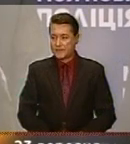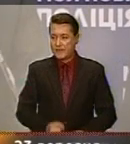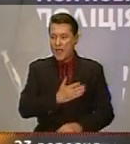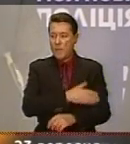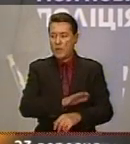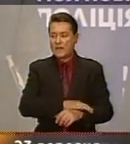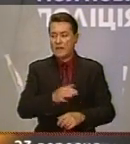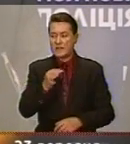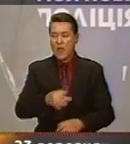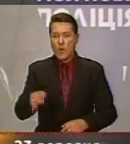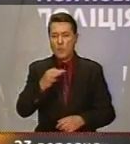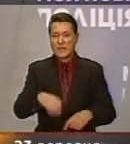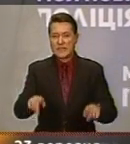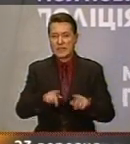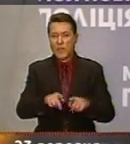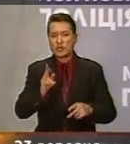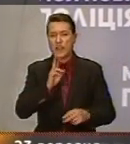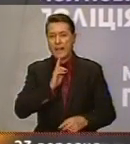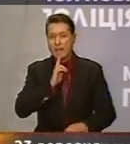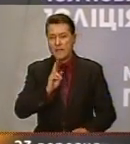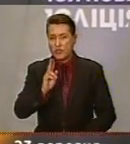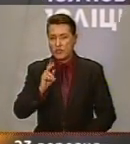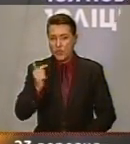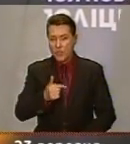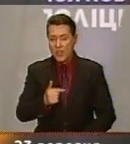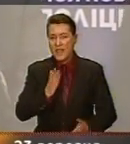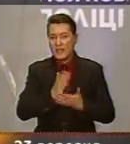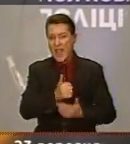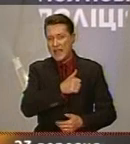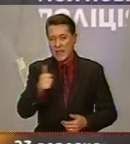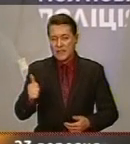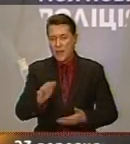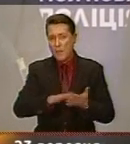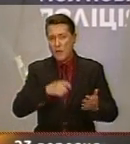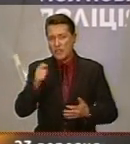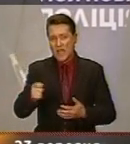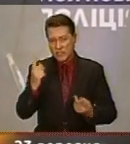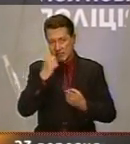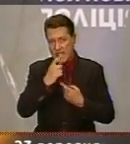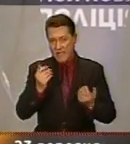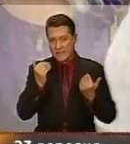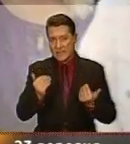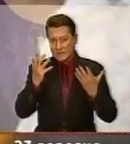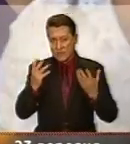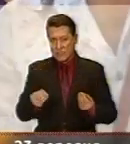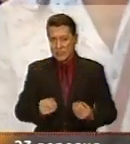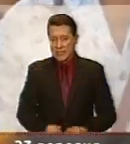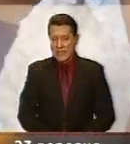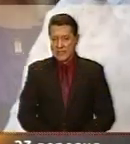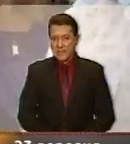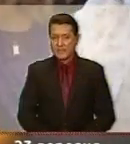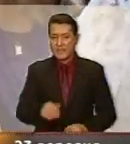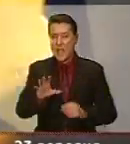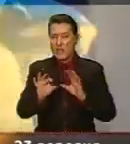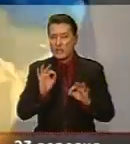Полтава, Полтавська область, також Кременчук є лідерами по подачі заявок на сьогоднішній день. Добір